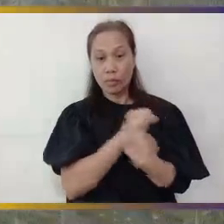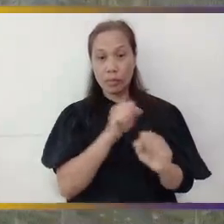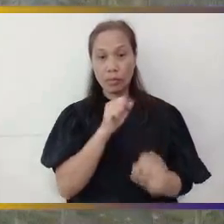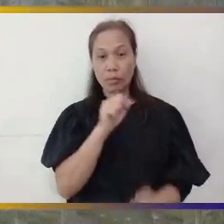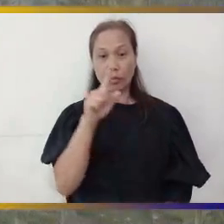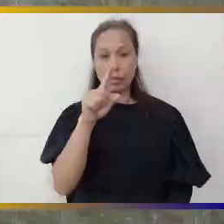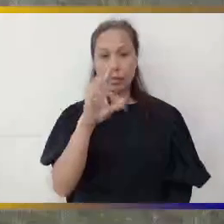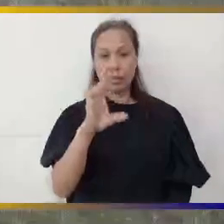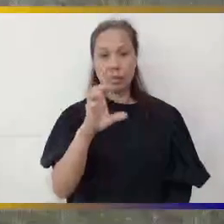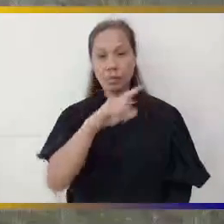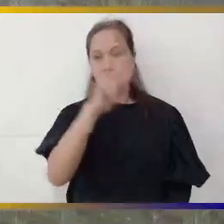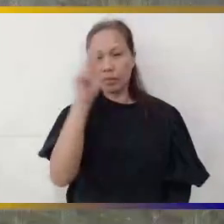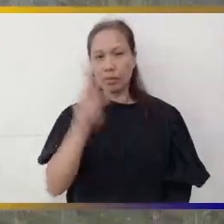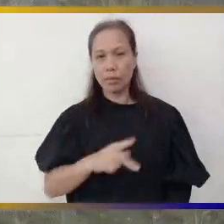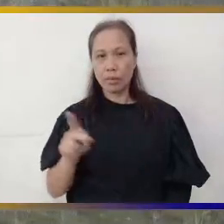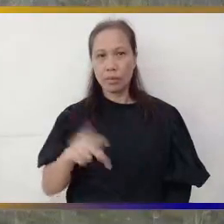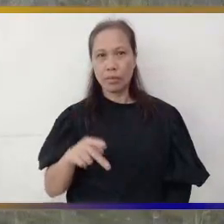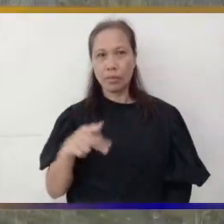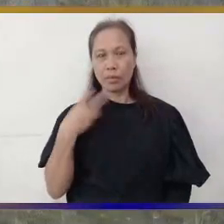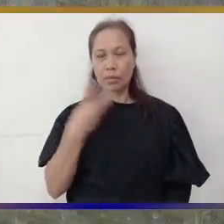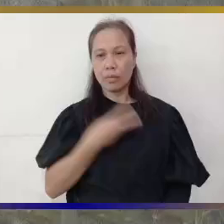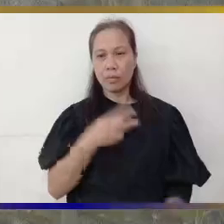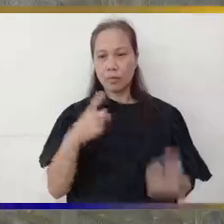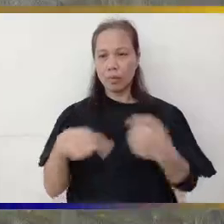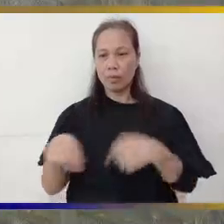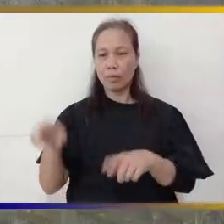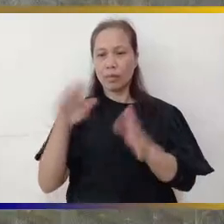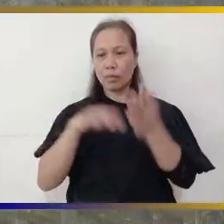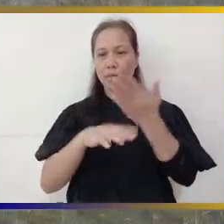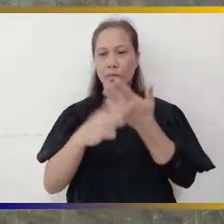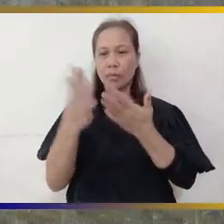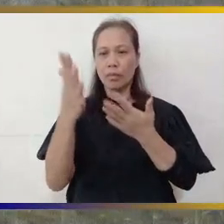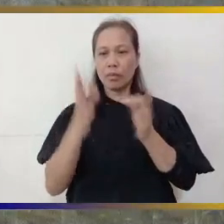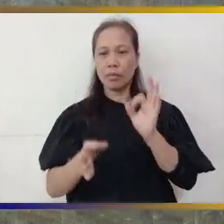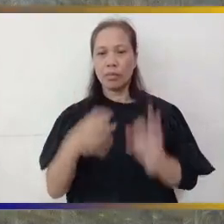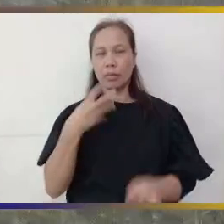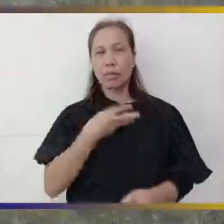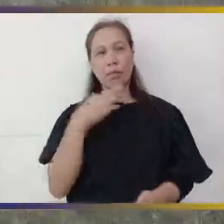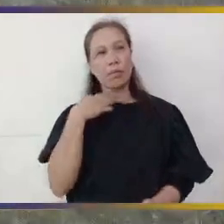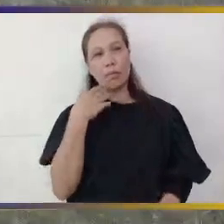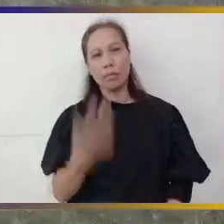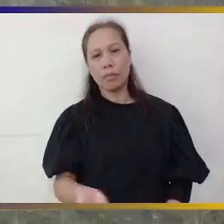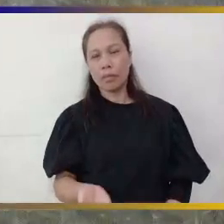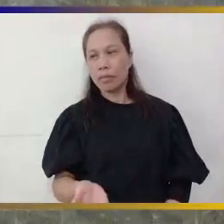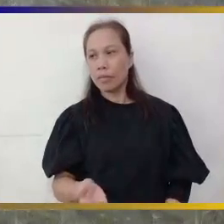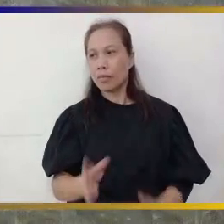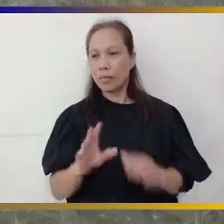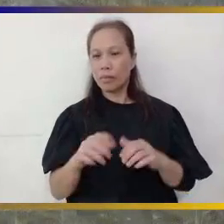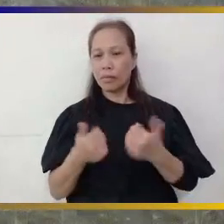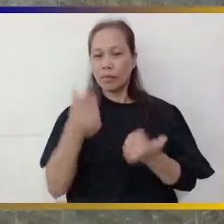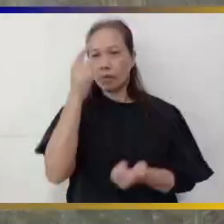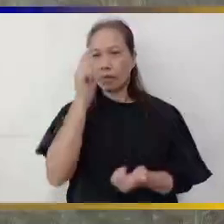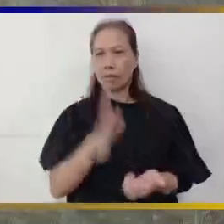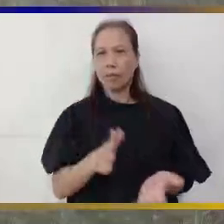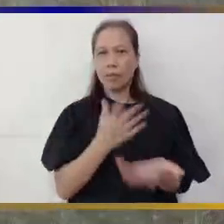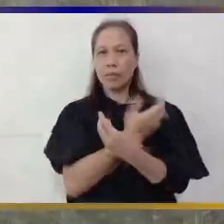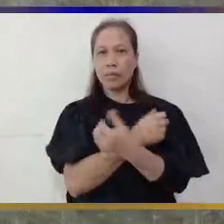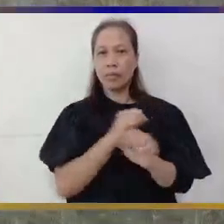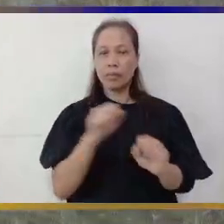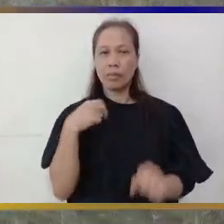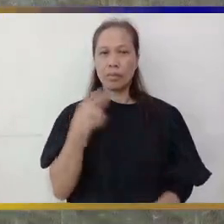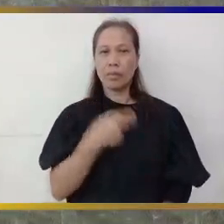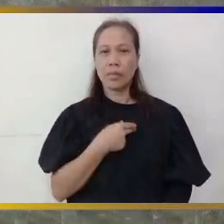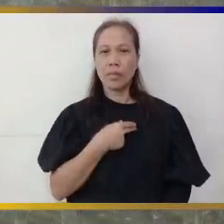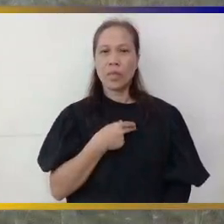sure that when you die you're going to heaven Alam niyo ba kung paano kayo Paano tayo niligtas ng panginoon while we